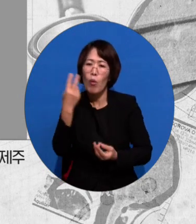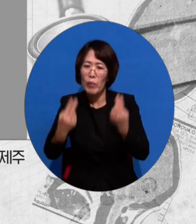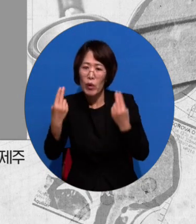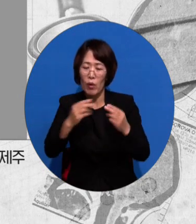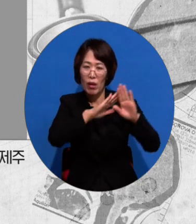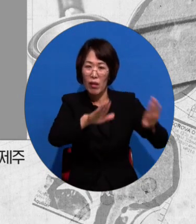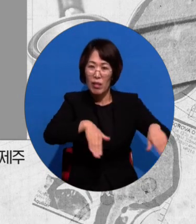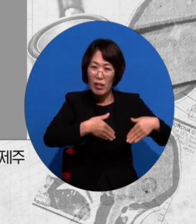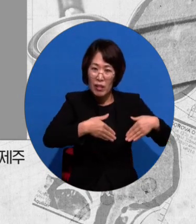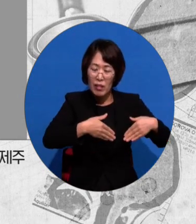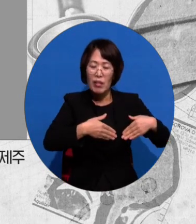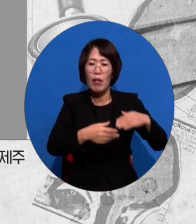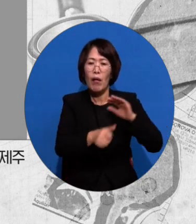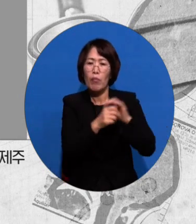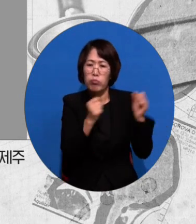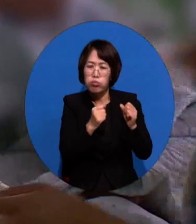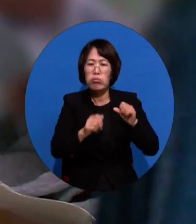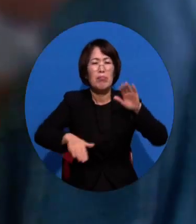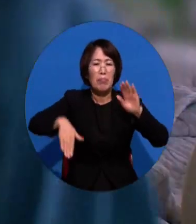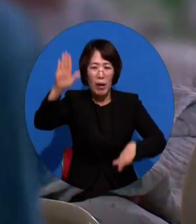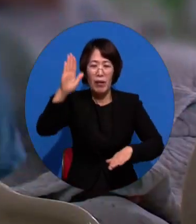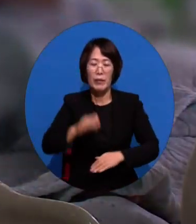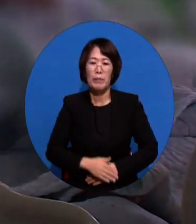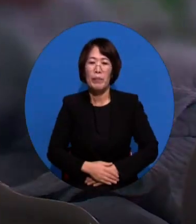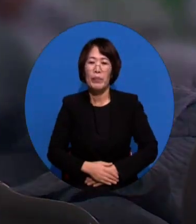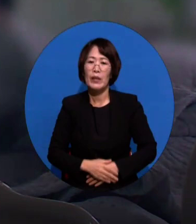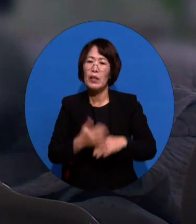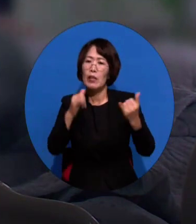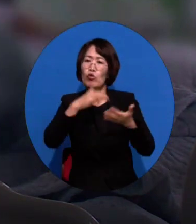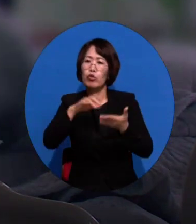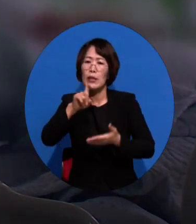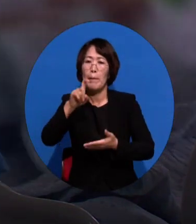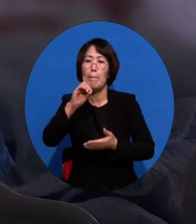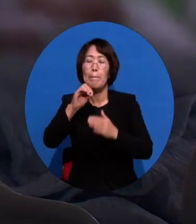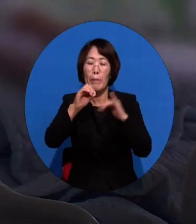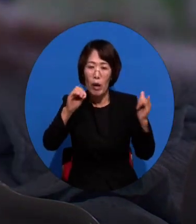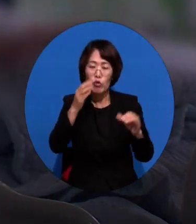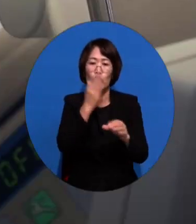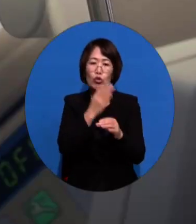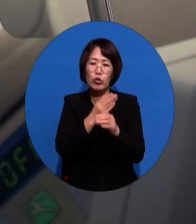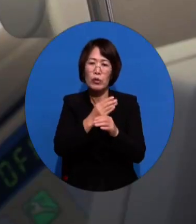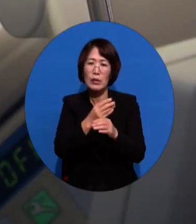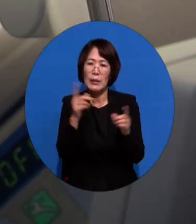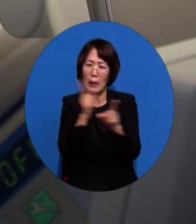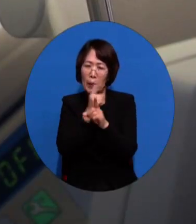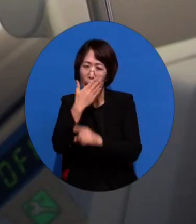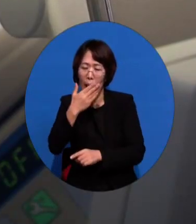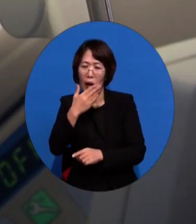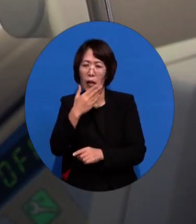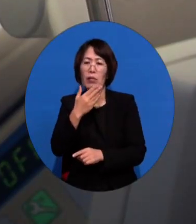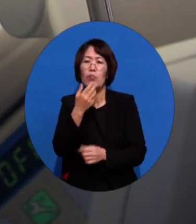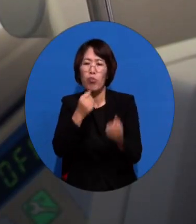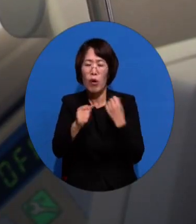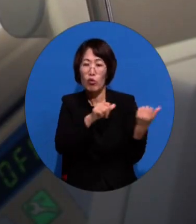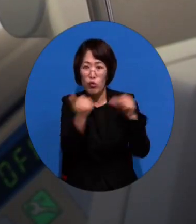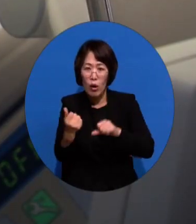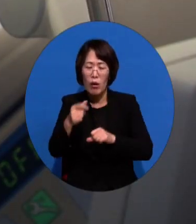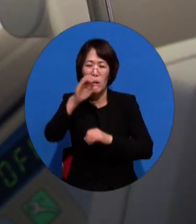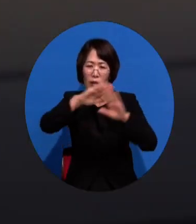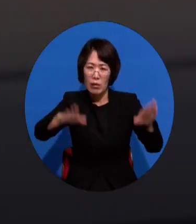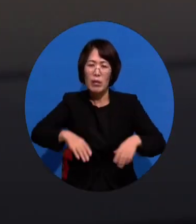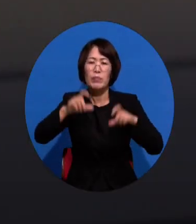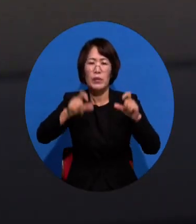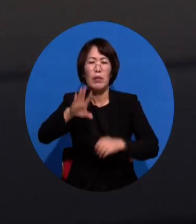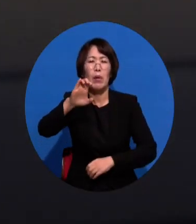전남과 경북 등의 격차는 매우 큽니다. 인구 10만 명당 치료 가능한 환자의 사망률도 전남은 47명